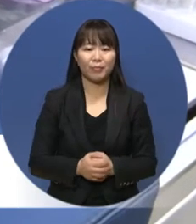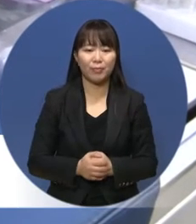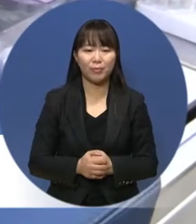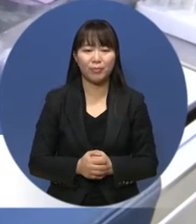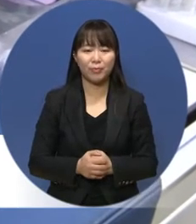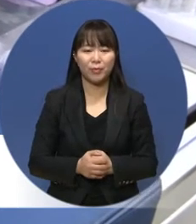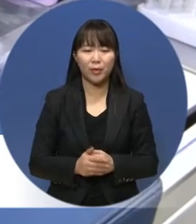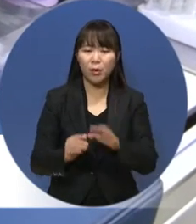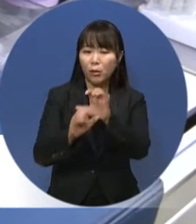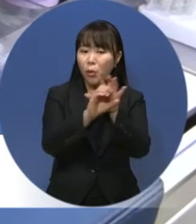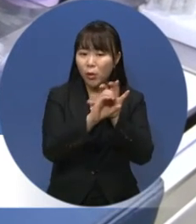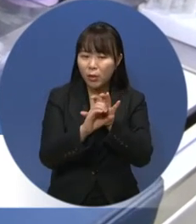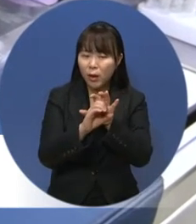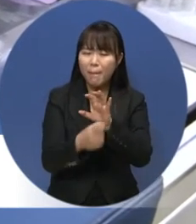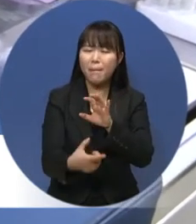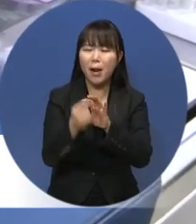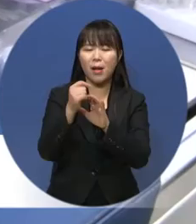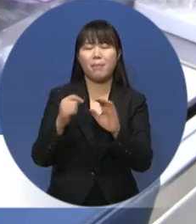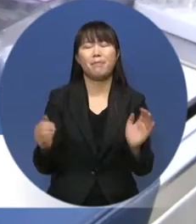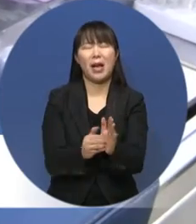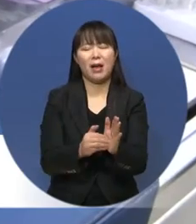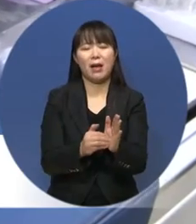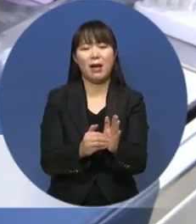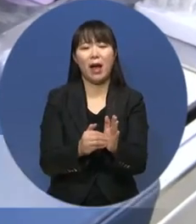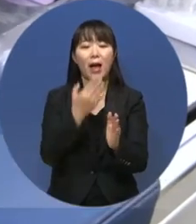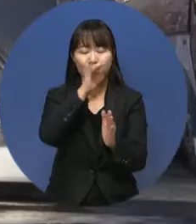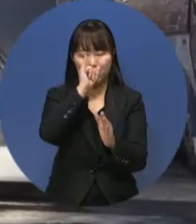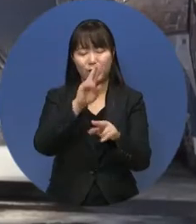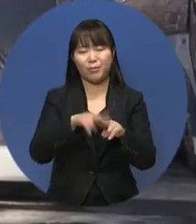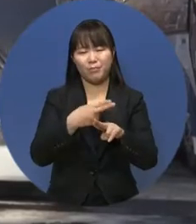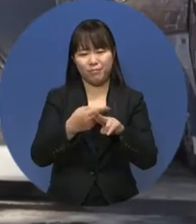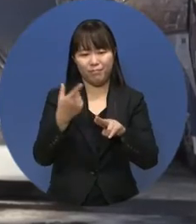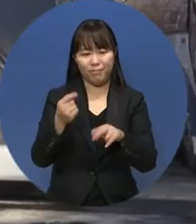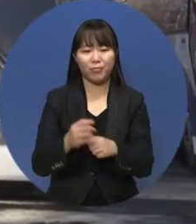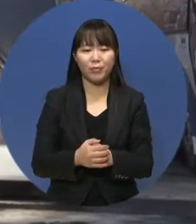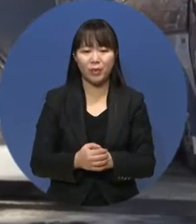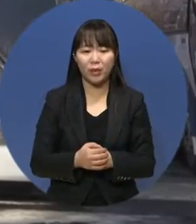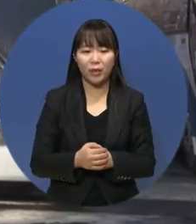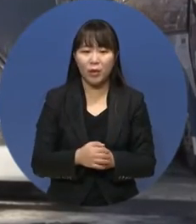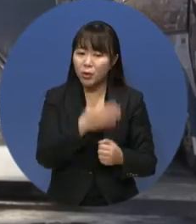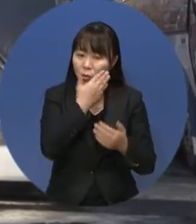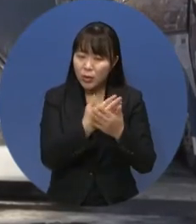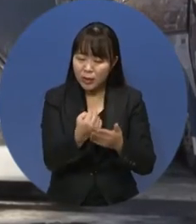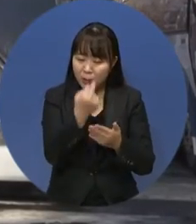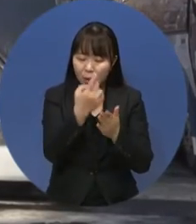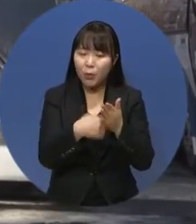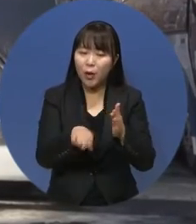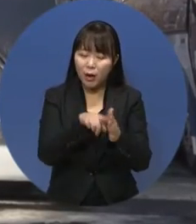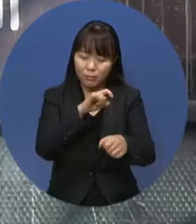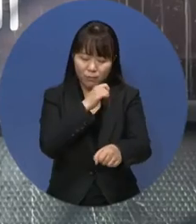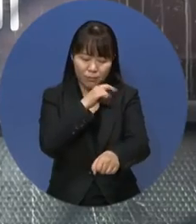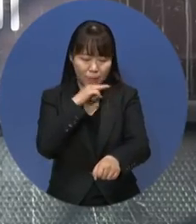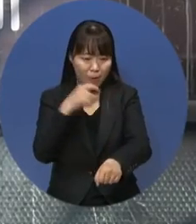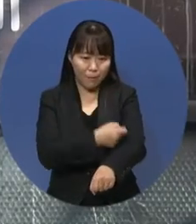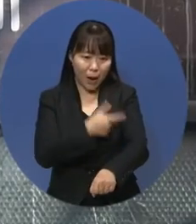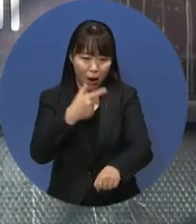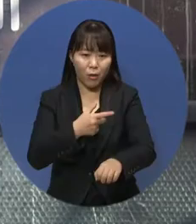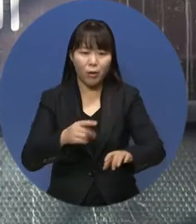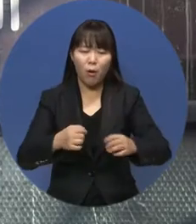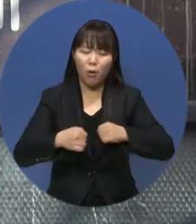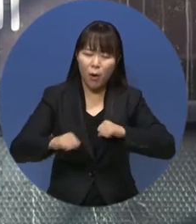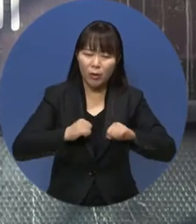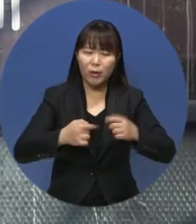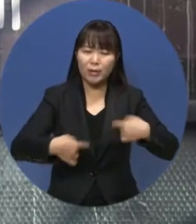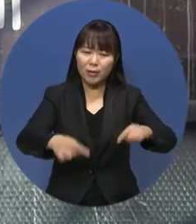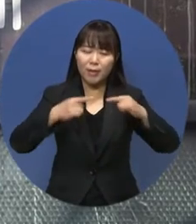또 이 커 론 아래의 얼른 중식 훨씬 선물이고 혈액원 죽은 소중한 생명을 위해 헌혈운동 에 동참해 줄 것을